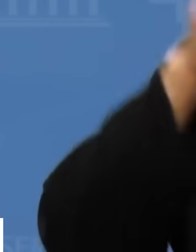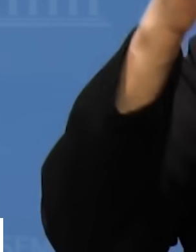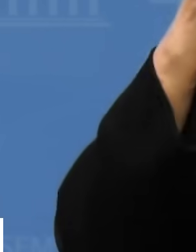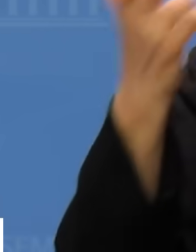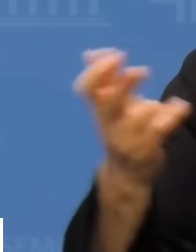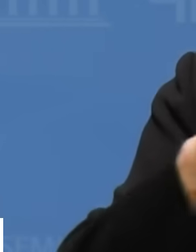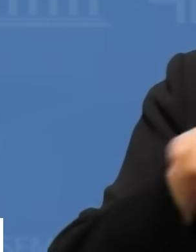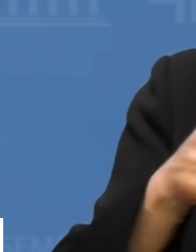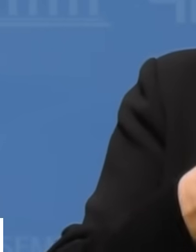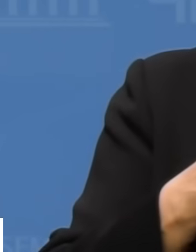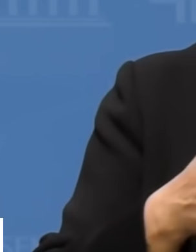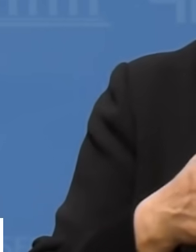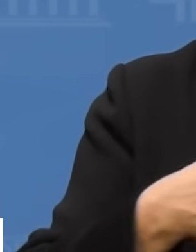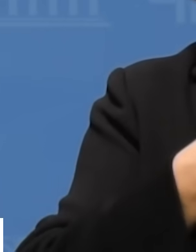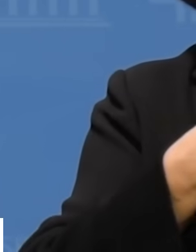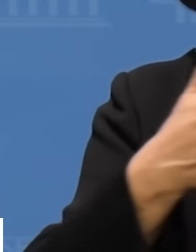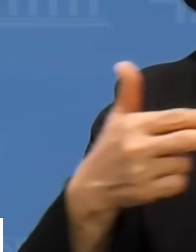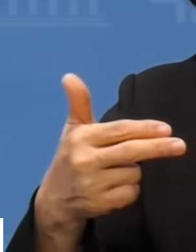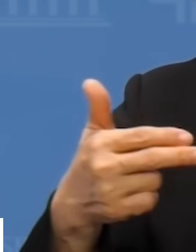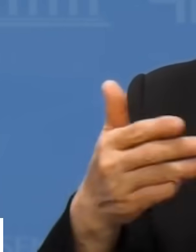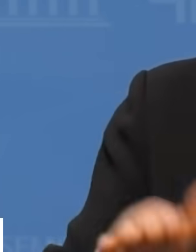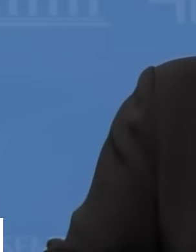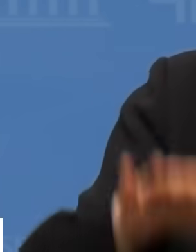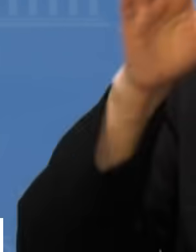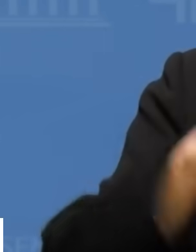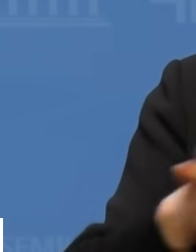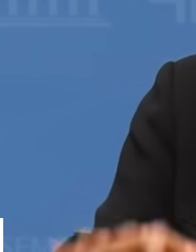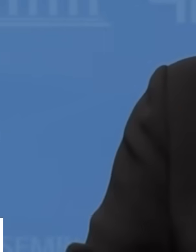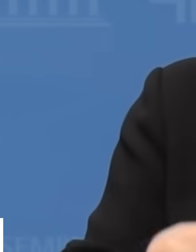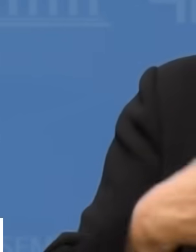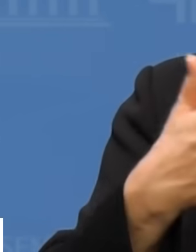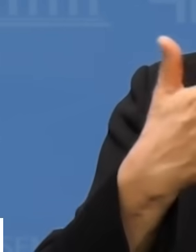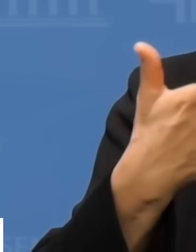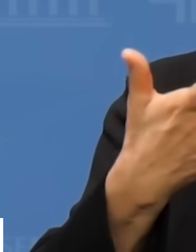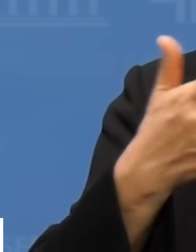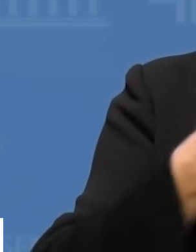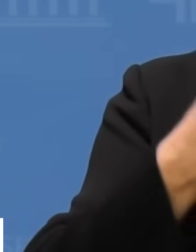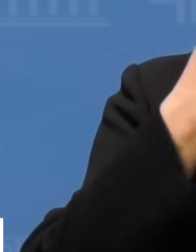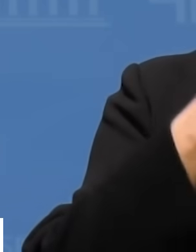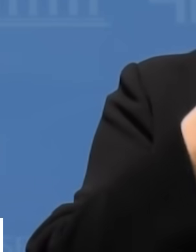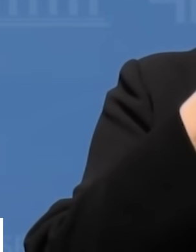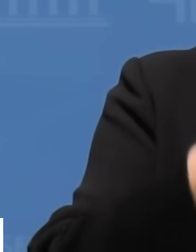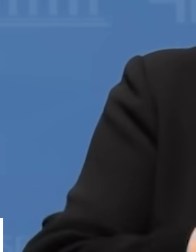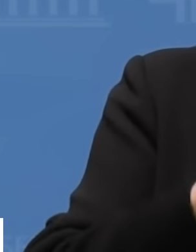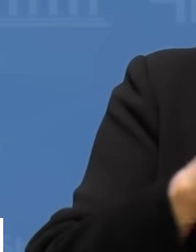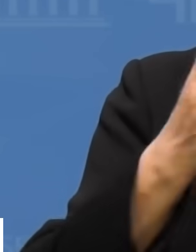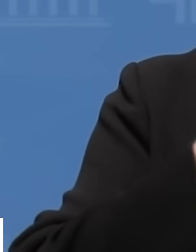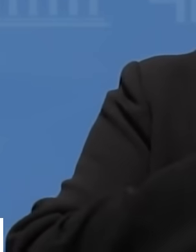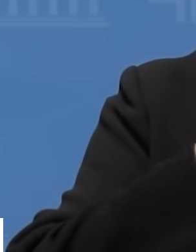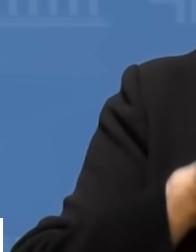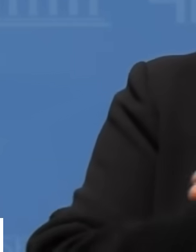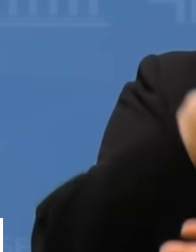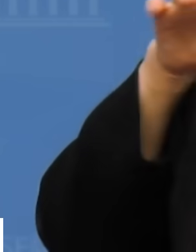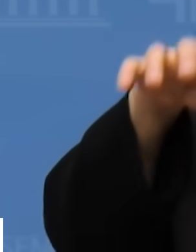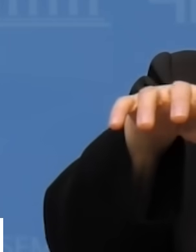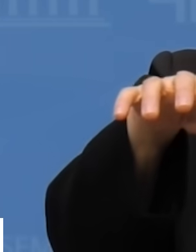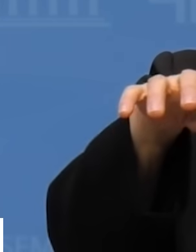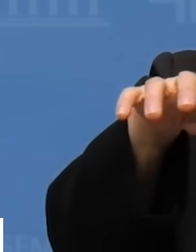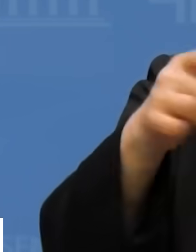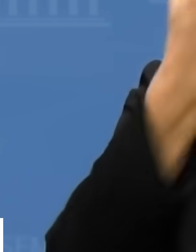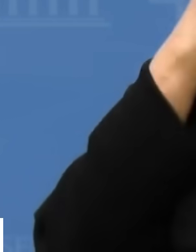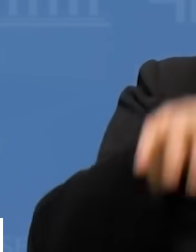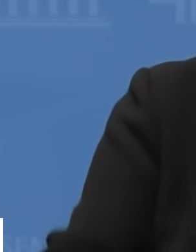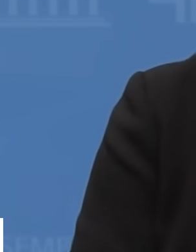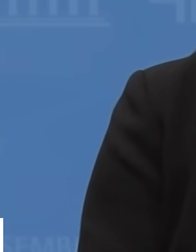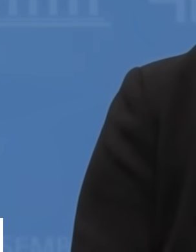계곡에서 헤엄치며 자랐습니다. 4.19 민주묘지는 어린 시절 저의 놀이터이자